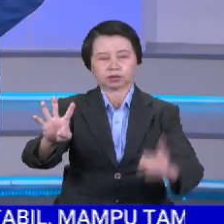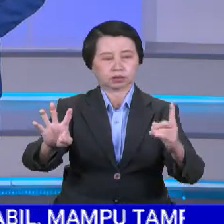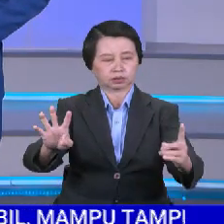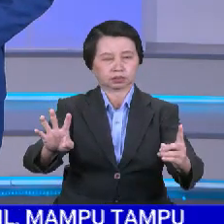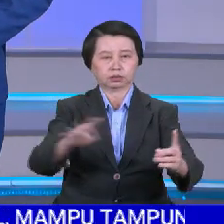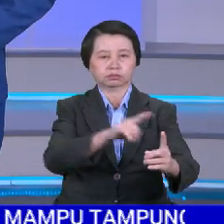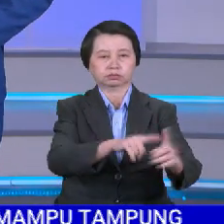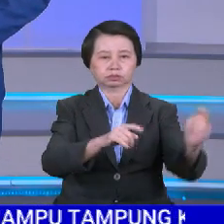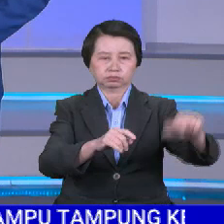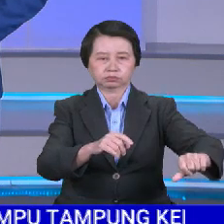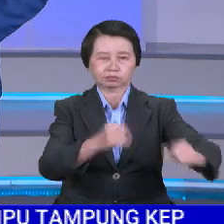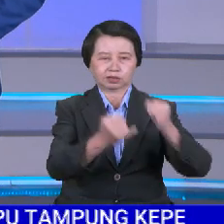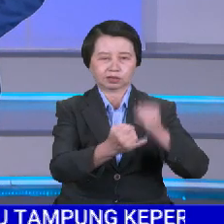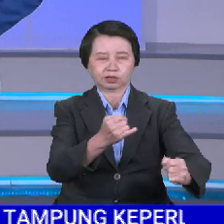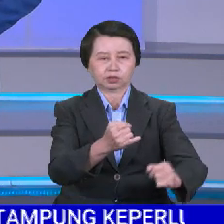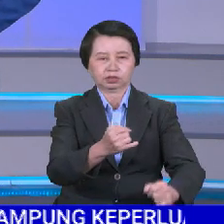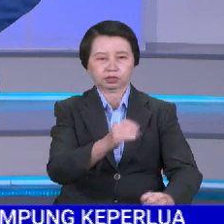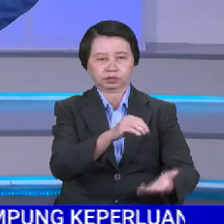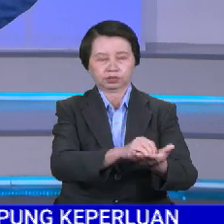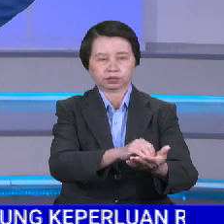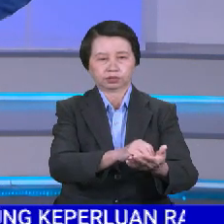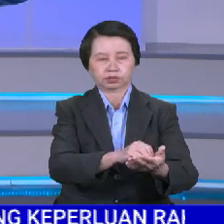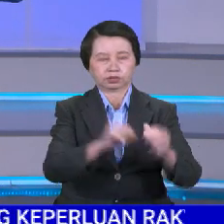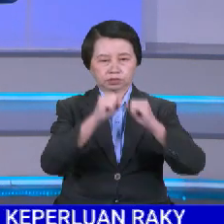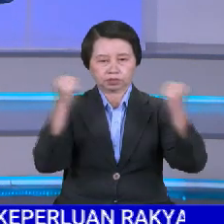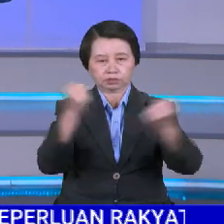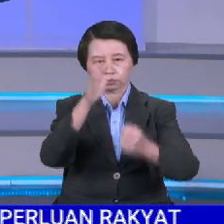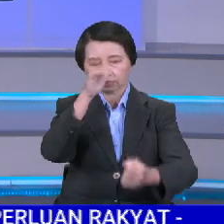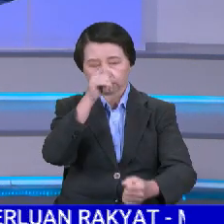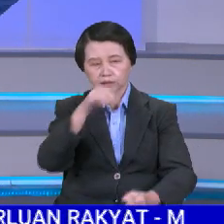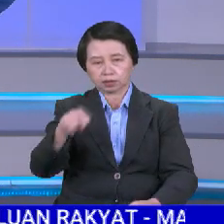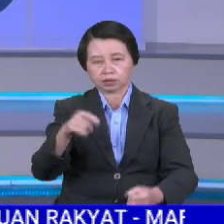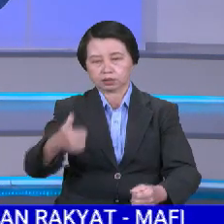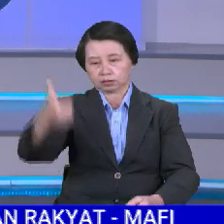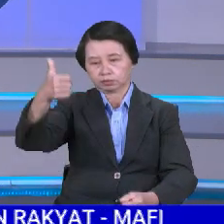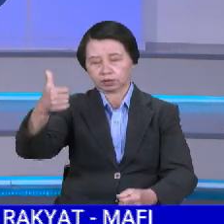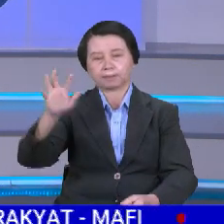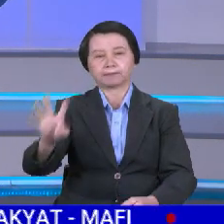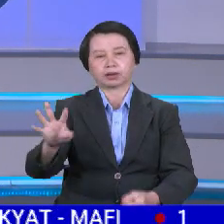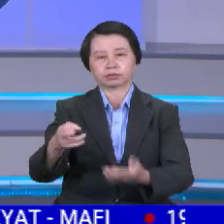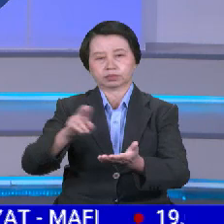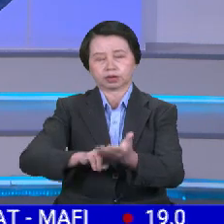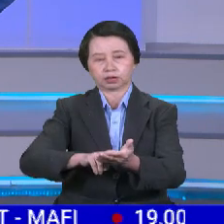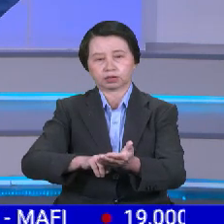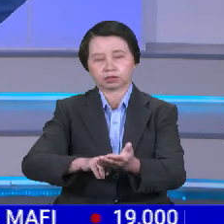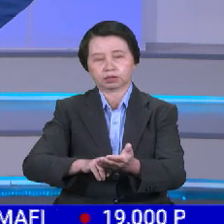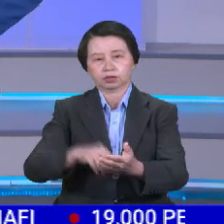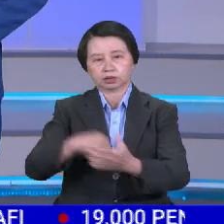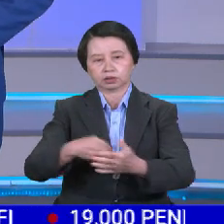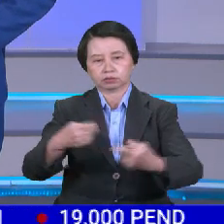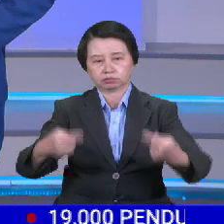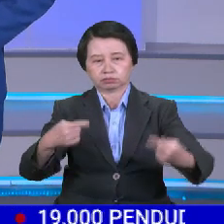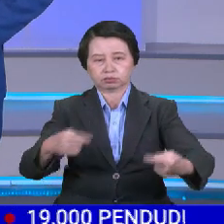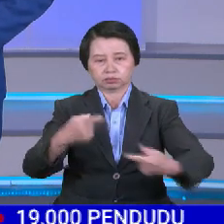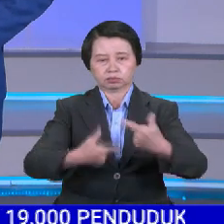ke atas pasukan tercorot Penang FC di Stadium Hang Jebat. Ini adalah kemenangan keempat yang direkodkan skuadran tuah dalam saingan